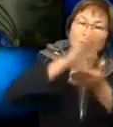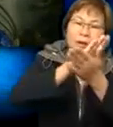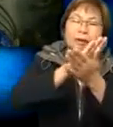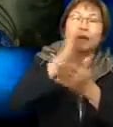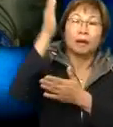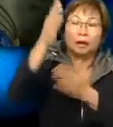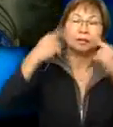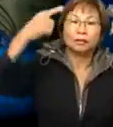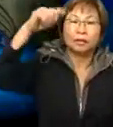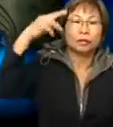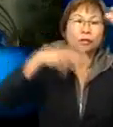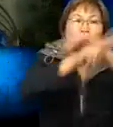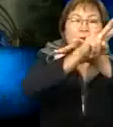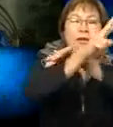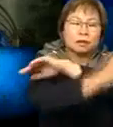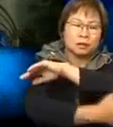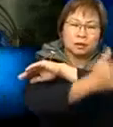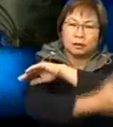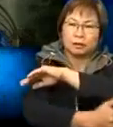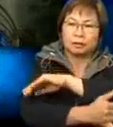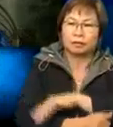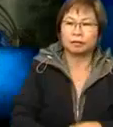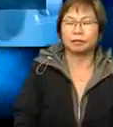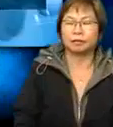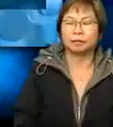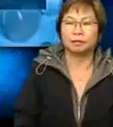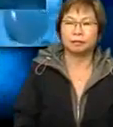akan menjayakan wawasan negara.